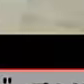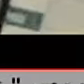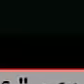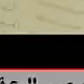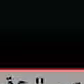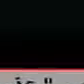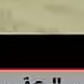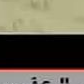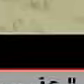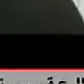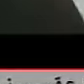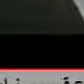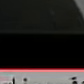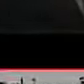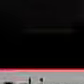بارد.